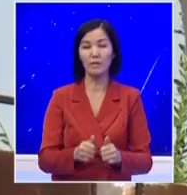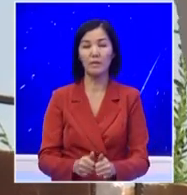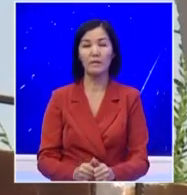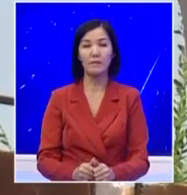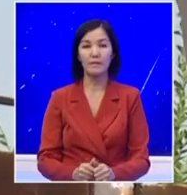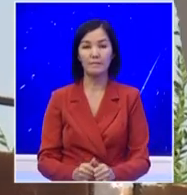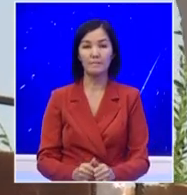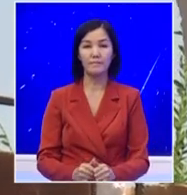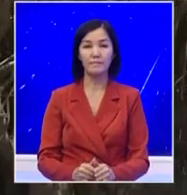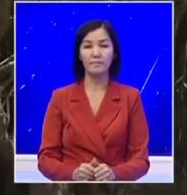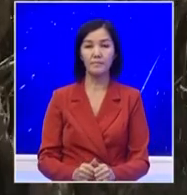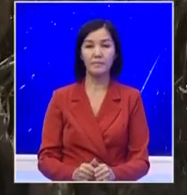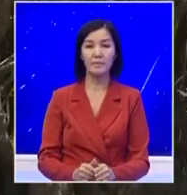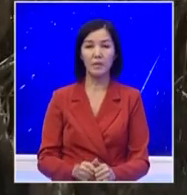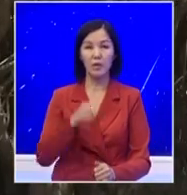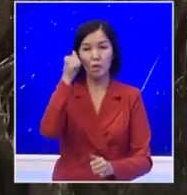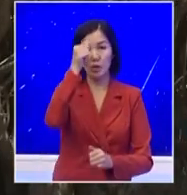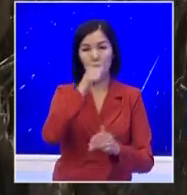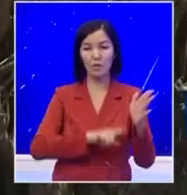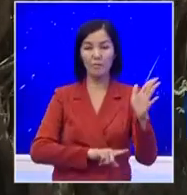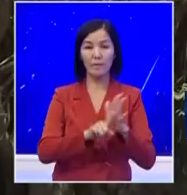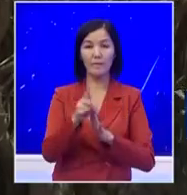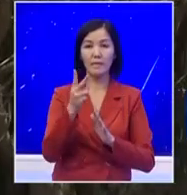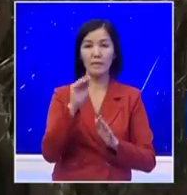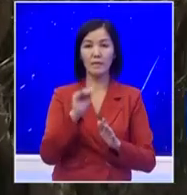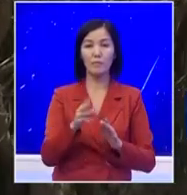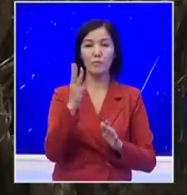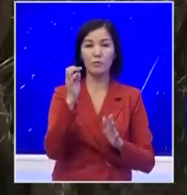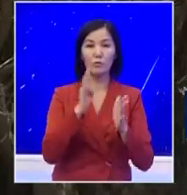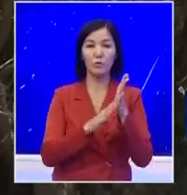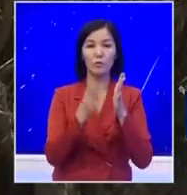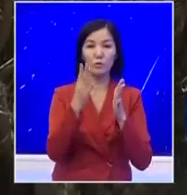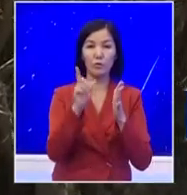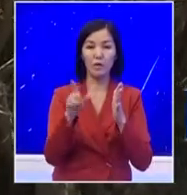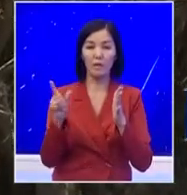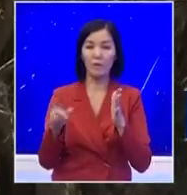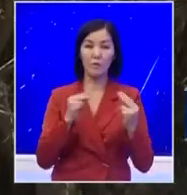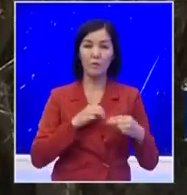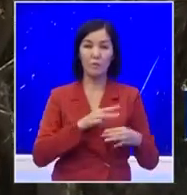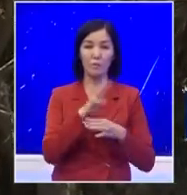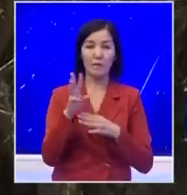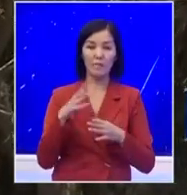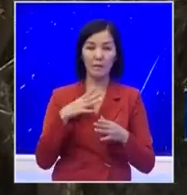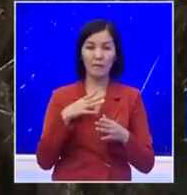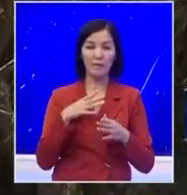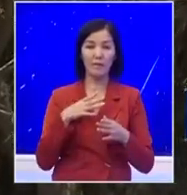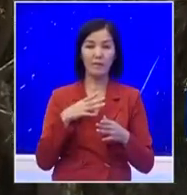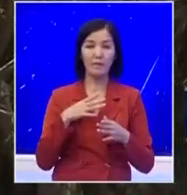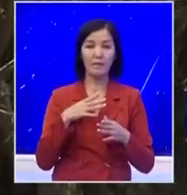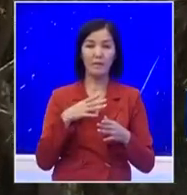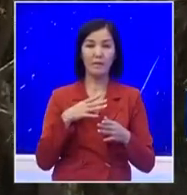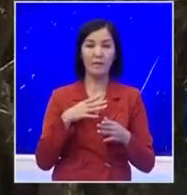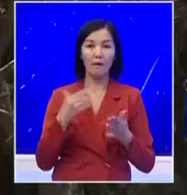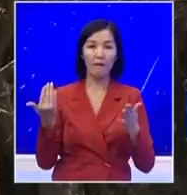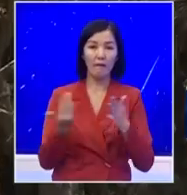орталығының өкілдері. Жыл басынан 2394 азамат жұмыспен қамтылды. Яғни оның ішінде қысқа мерзімді